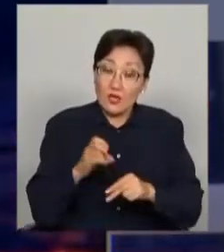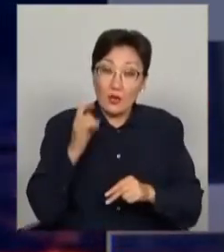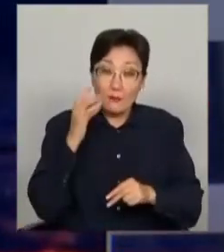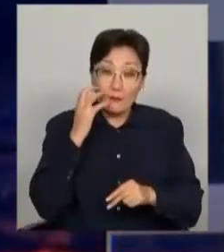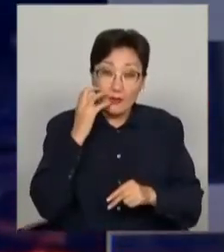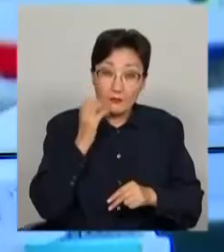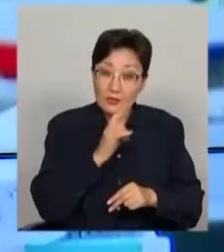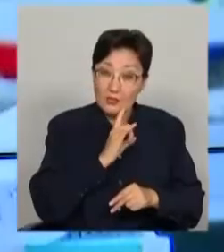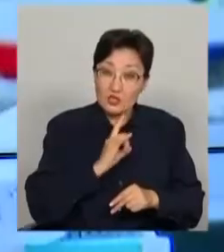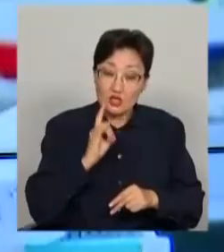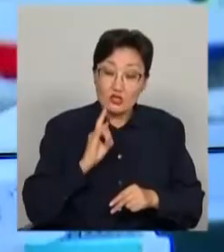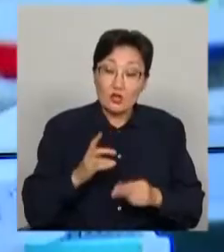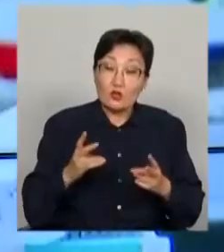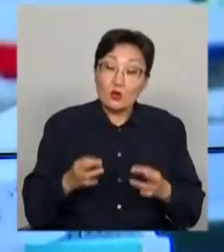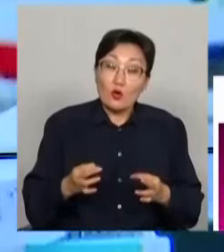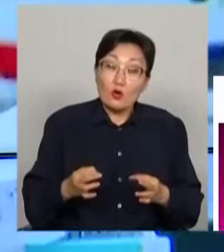женщин?